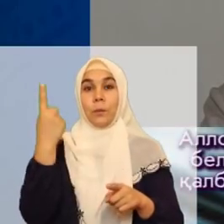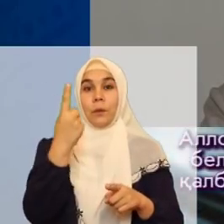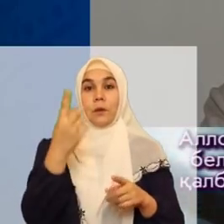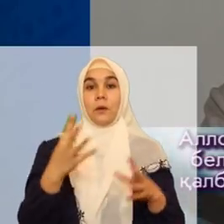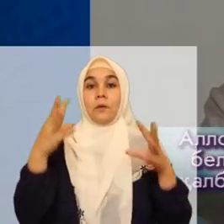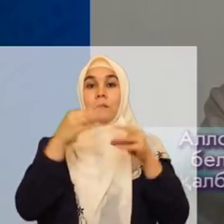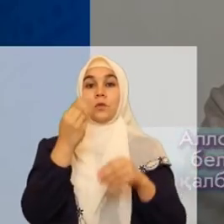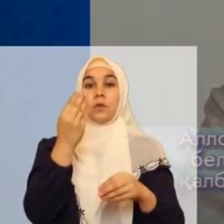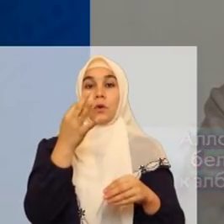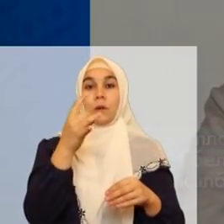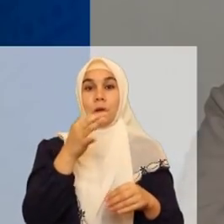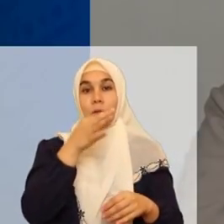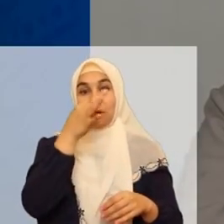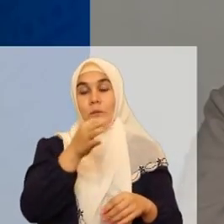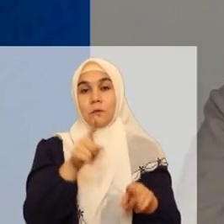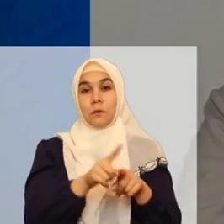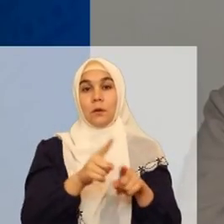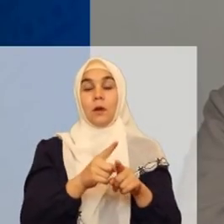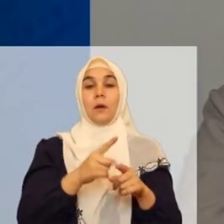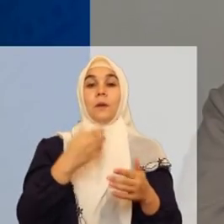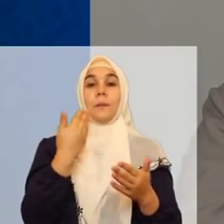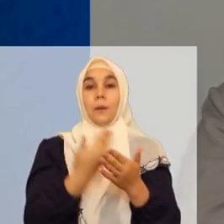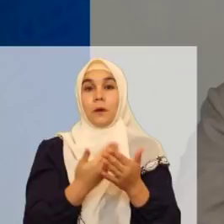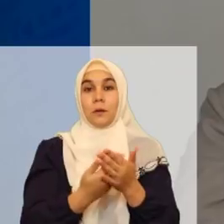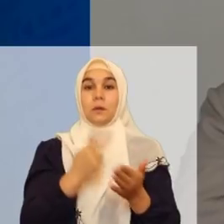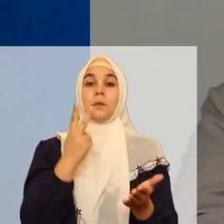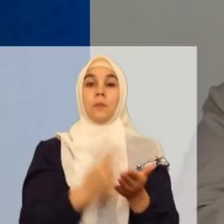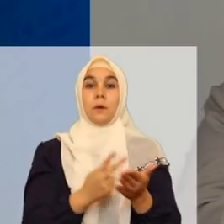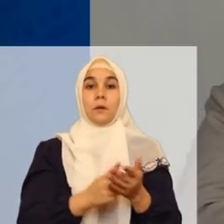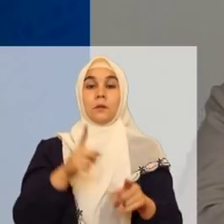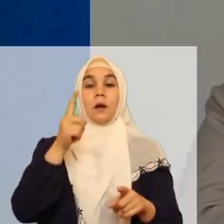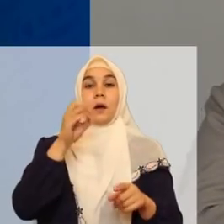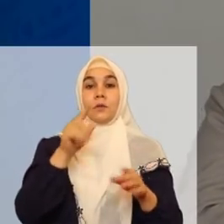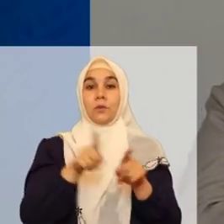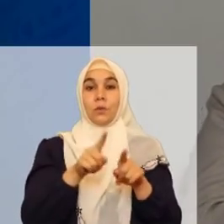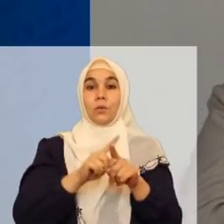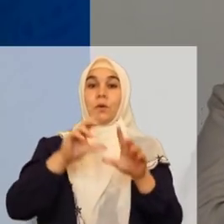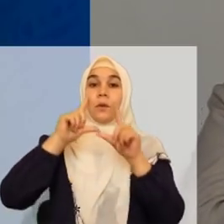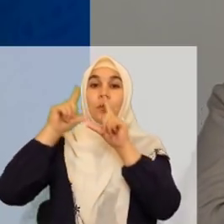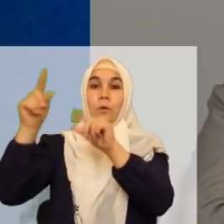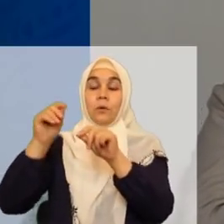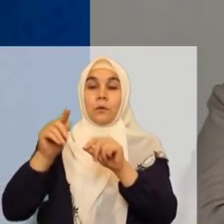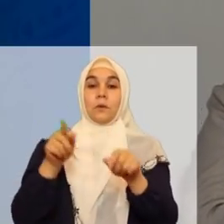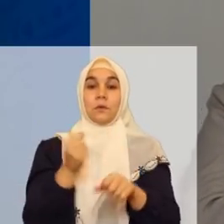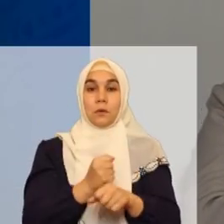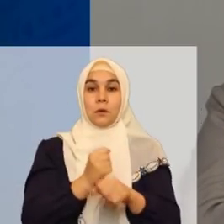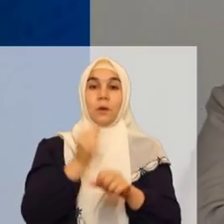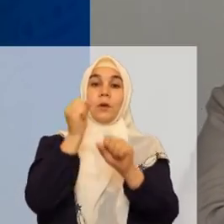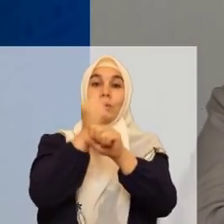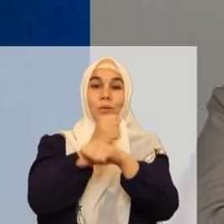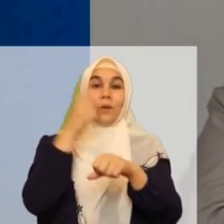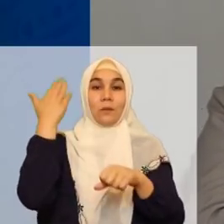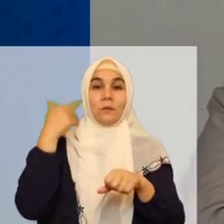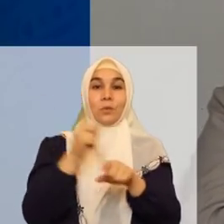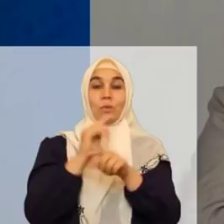birligi sha'ira bo'ladi. Belgi deganda o'sha vaqtda hajga qurbonlik atagan tuyani